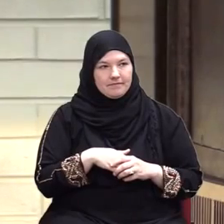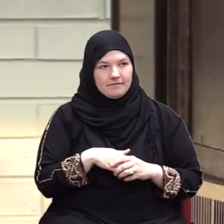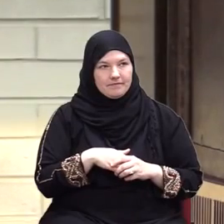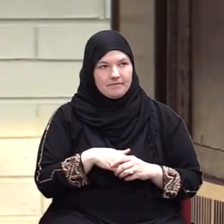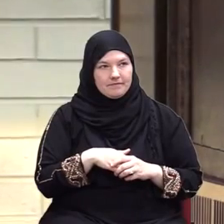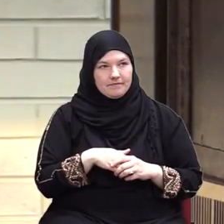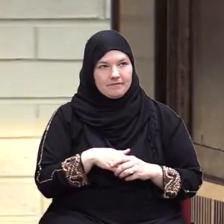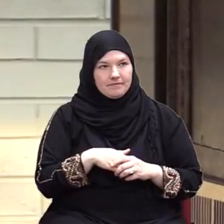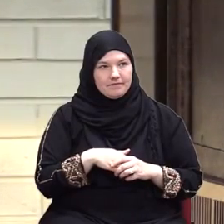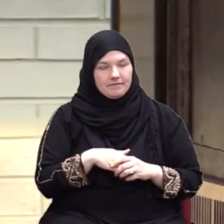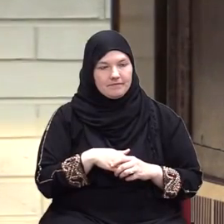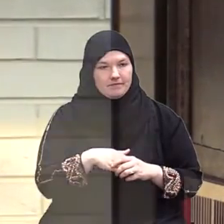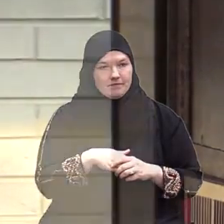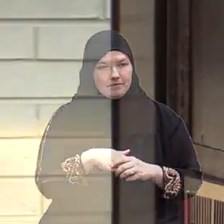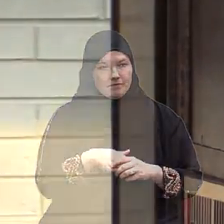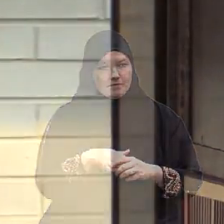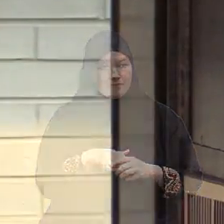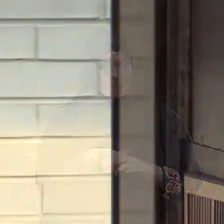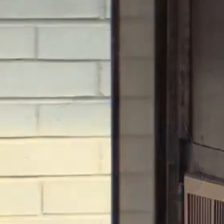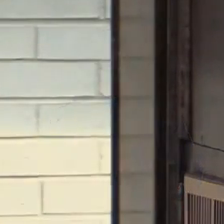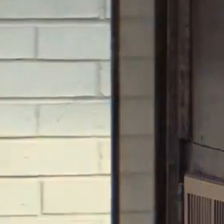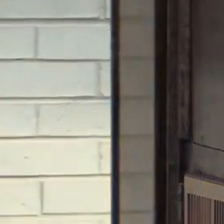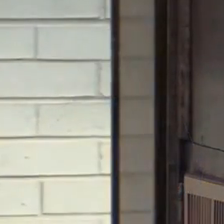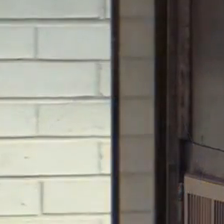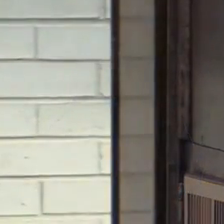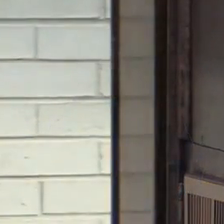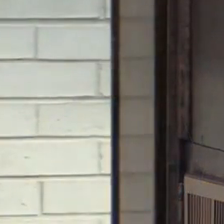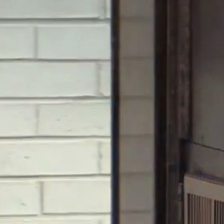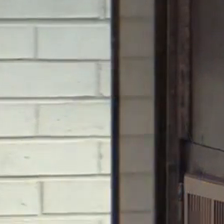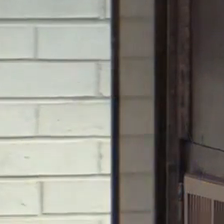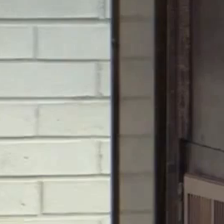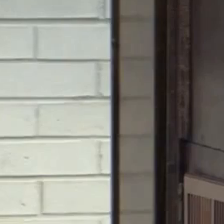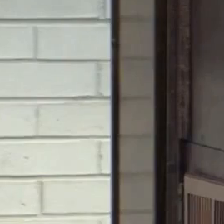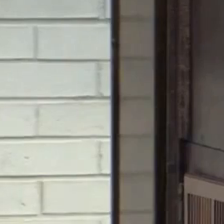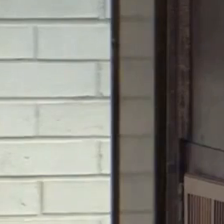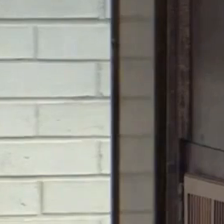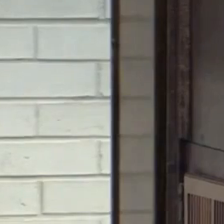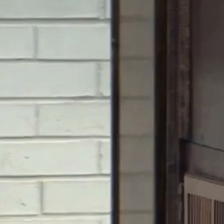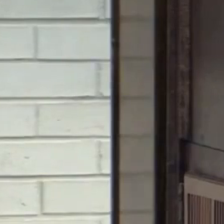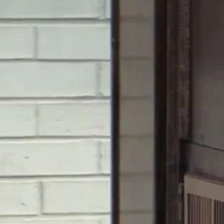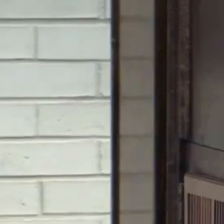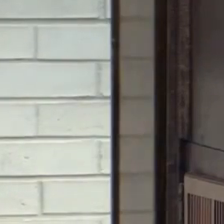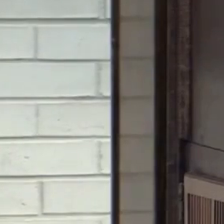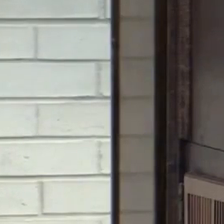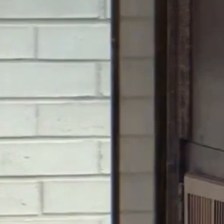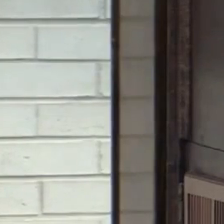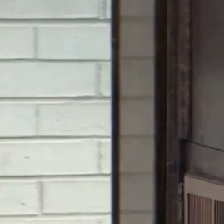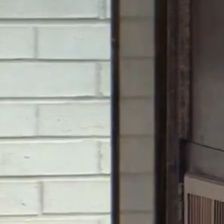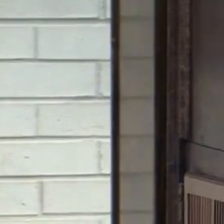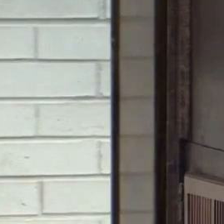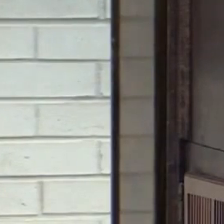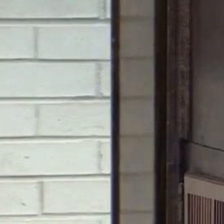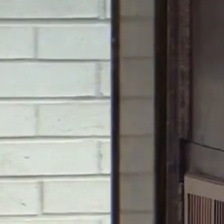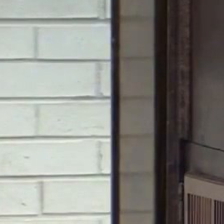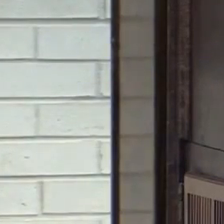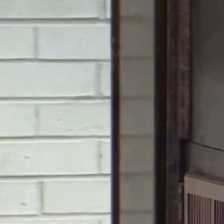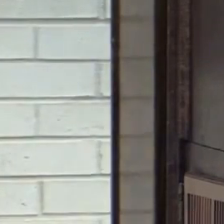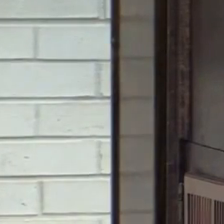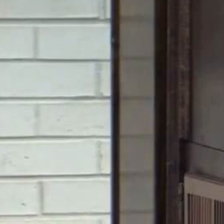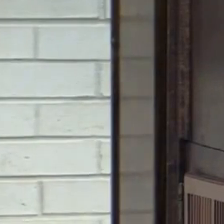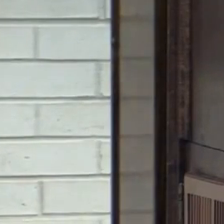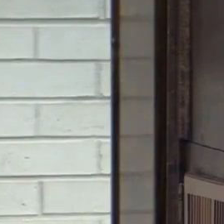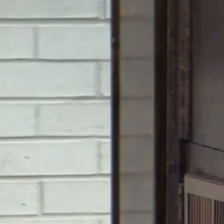فاعترفنا بذنوبنا فهل إلى خروج من سبيل. Oh Allah, you've put us to death